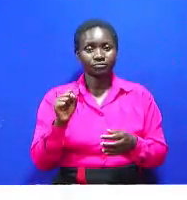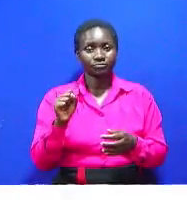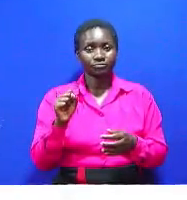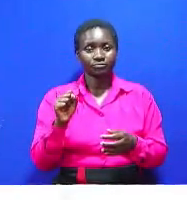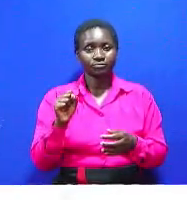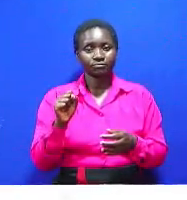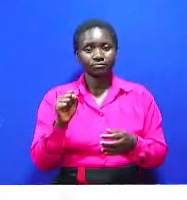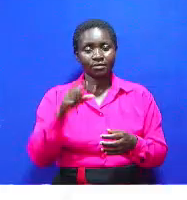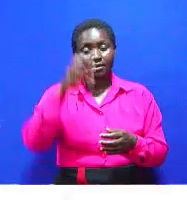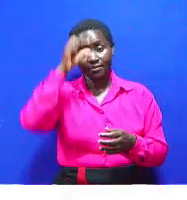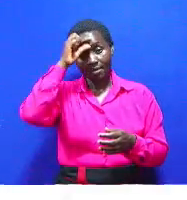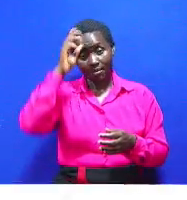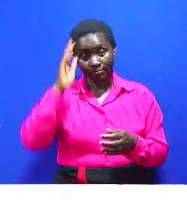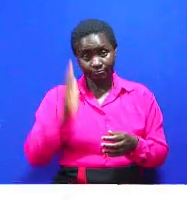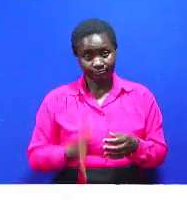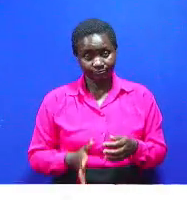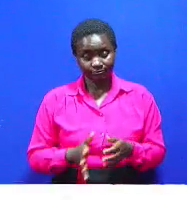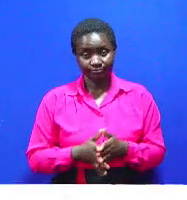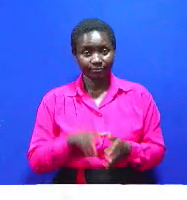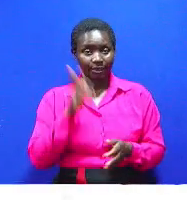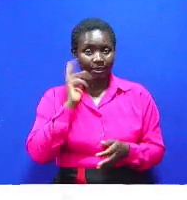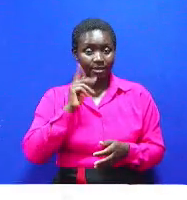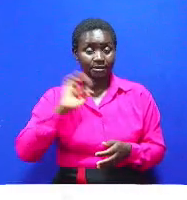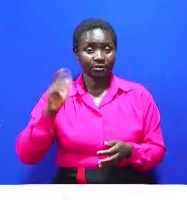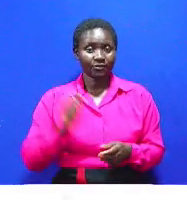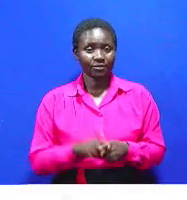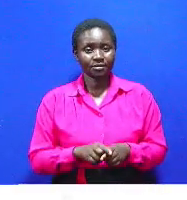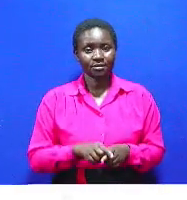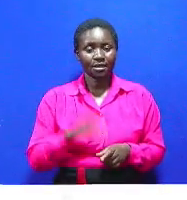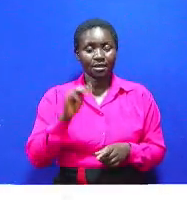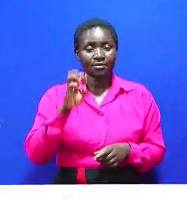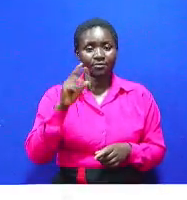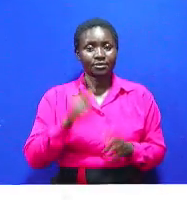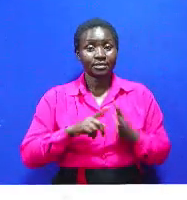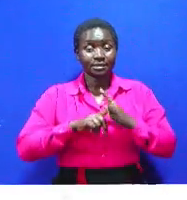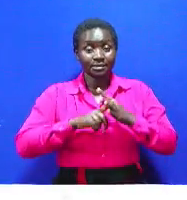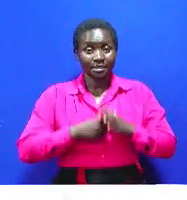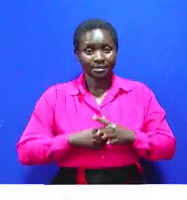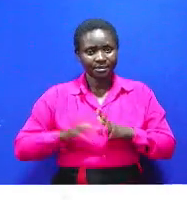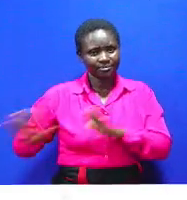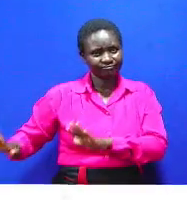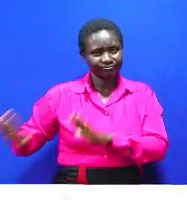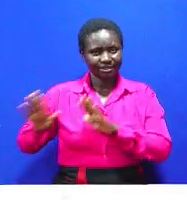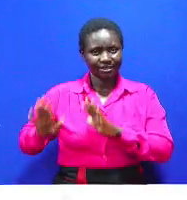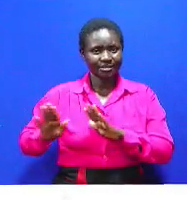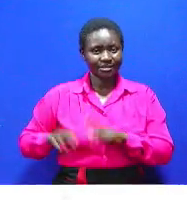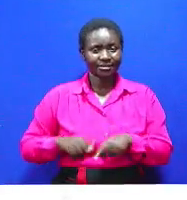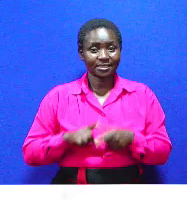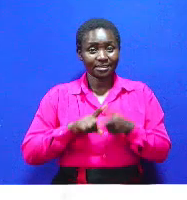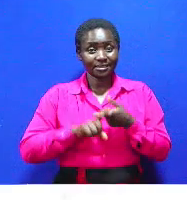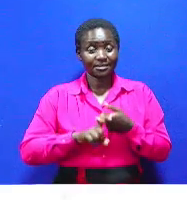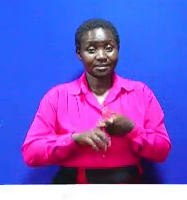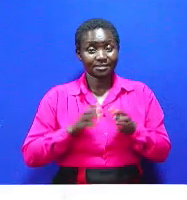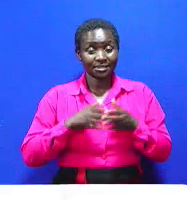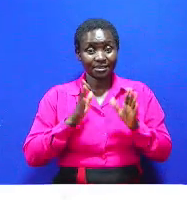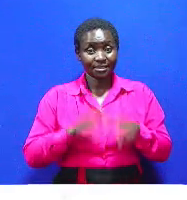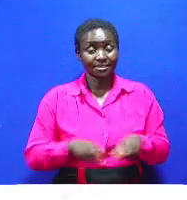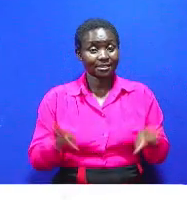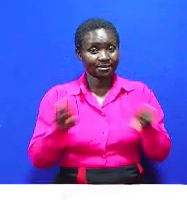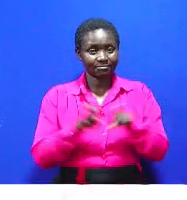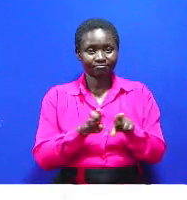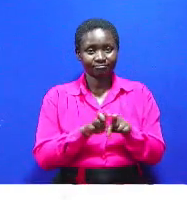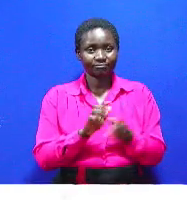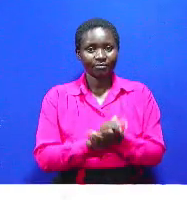bwe county ya Kisii kero mugaka monda ko imoka gotige kero gotakto consort tibu no munyaribali